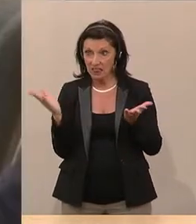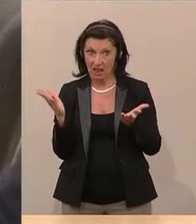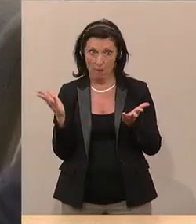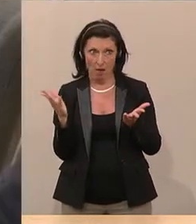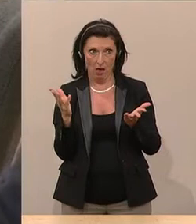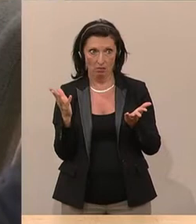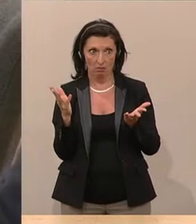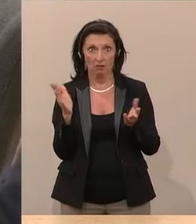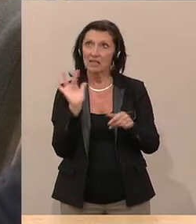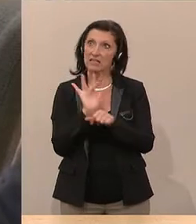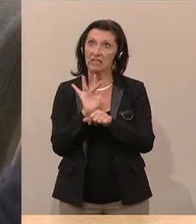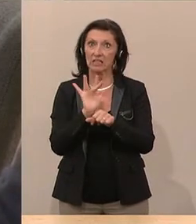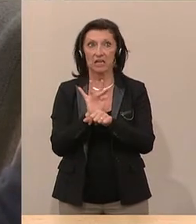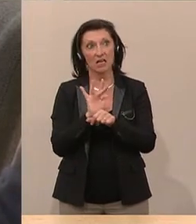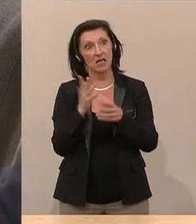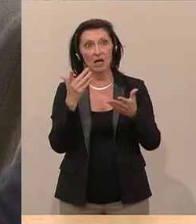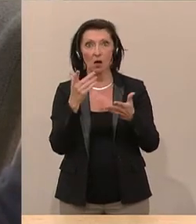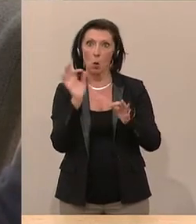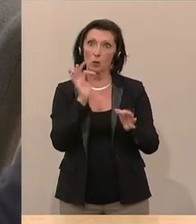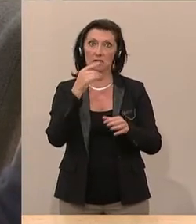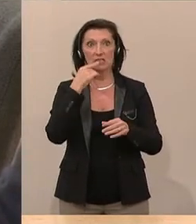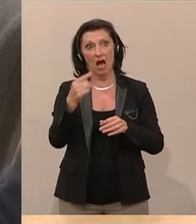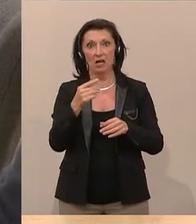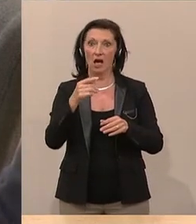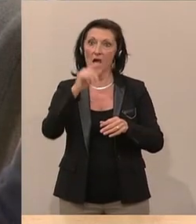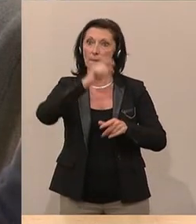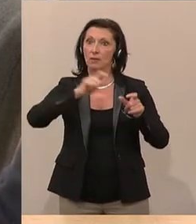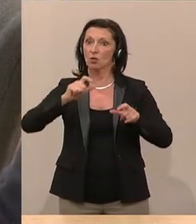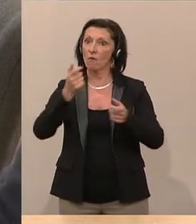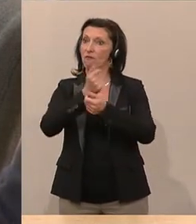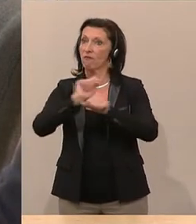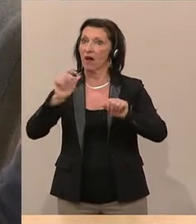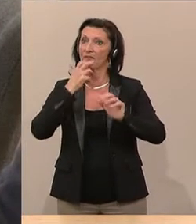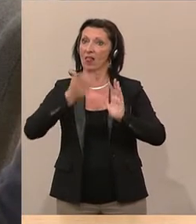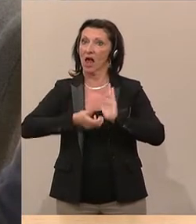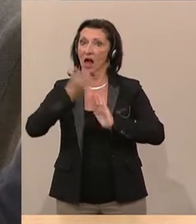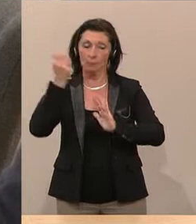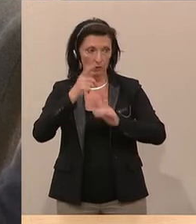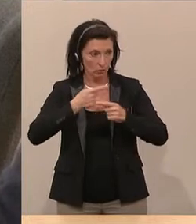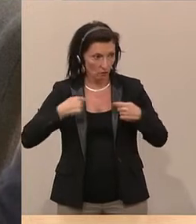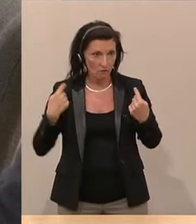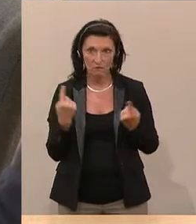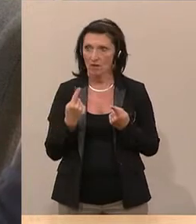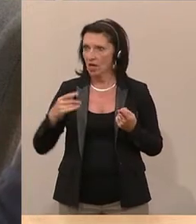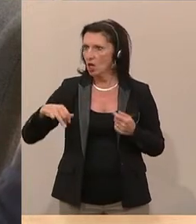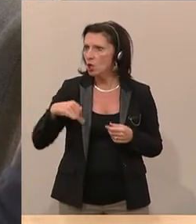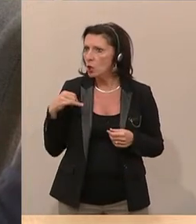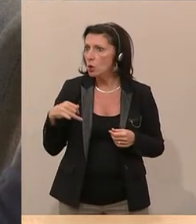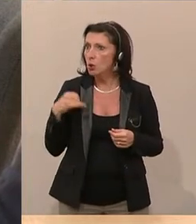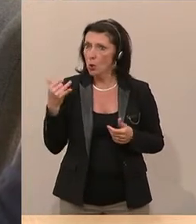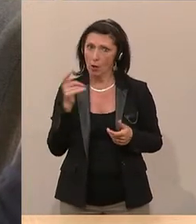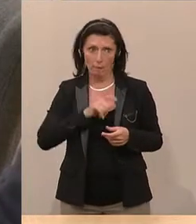in Frage oder möchte sie abschaffen. Und ich als junge Person auch in der Politik, die sie selbst auch immer wieder genießen